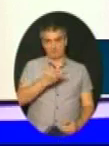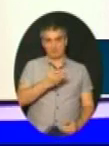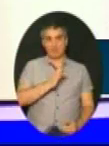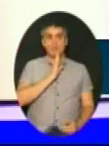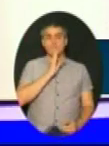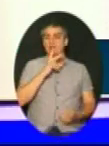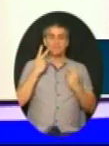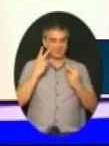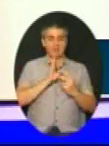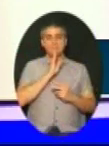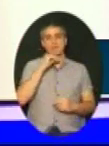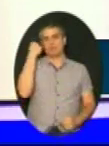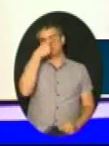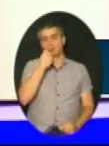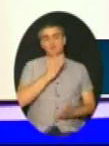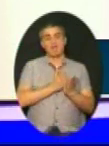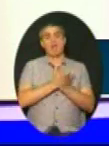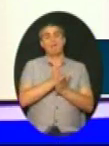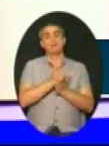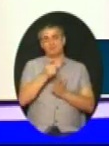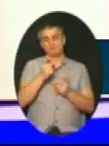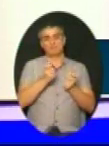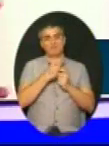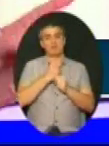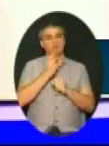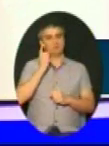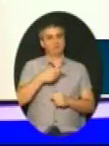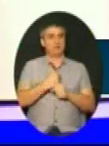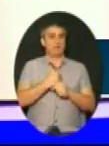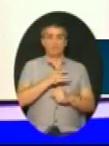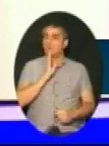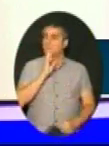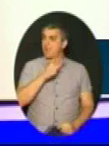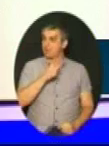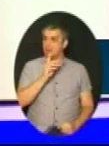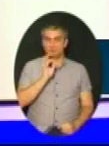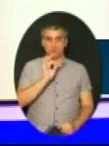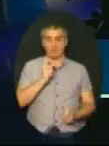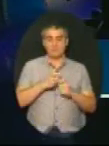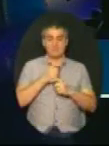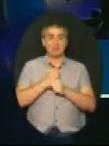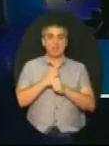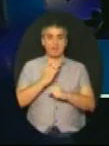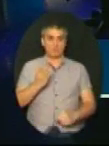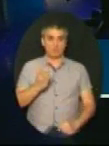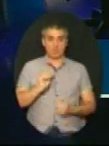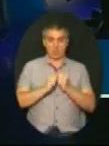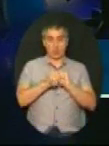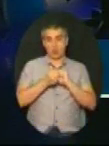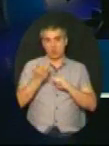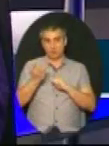שהבעיה היא בעיקר בעיית זהות ואמינות. ועל זה מפלגת העבודה צריכה לעבור. בעיה עיקרית. הבעיה של מפלגת העבודה או